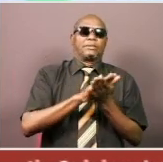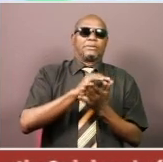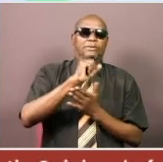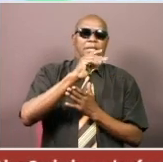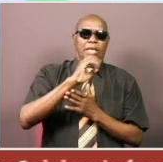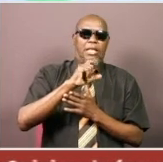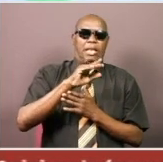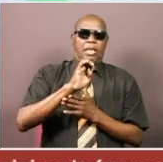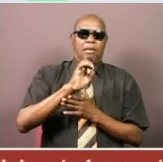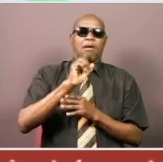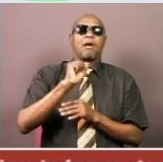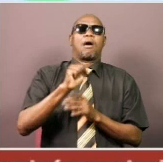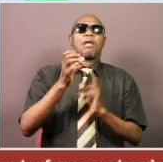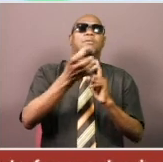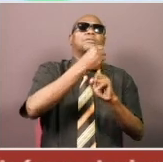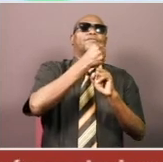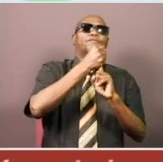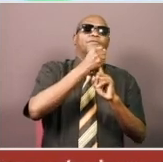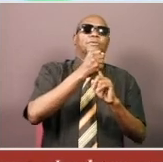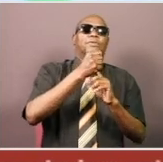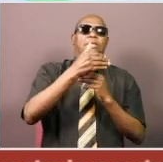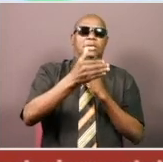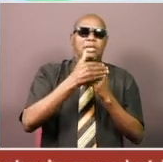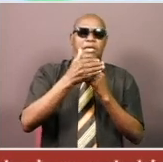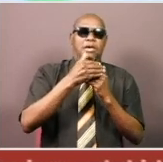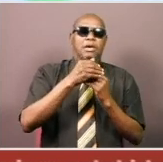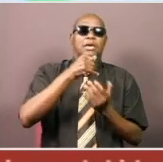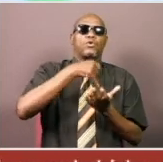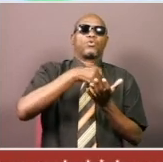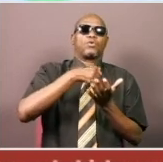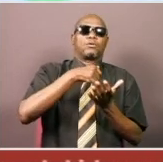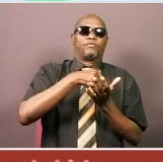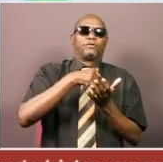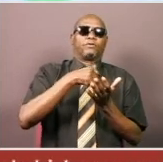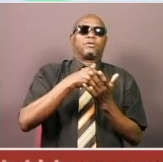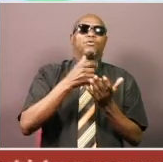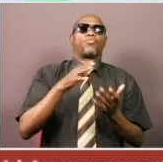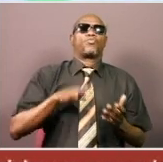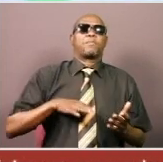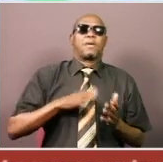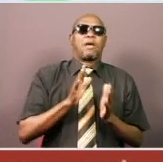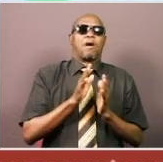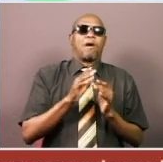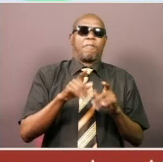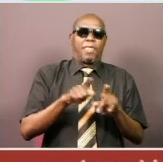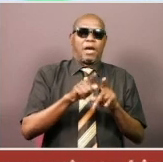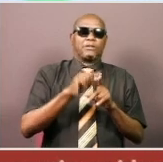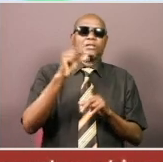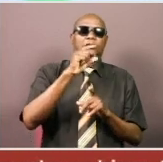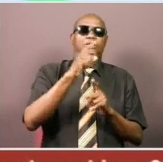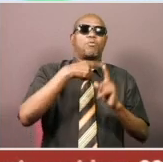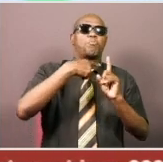achieved by the mere inclusion and involvement of women as agents of positive